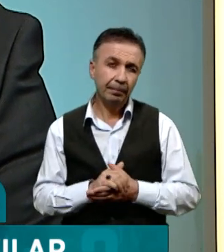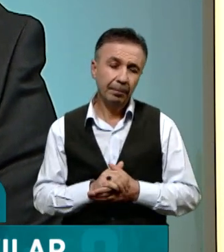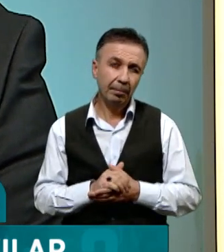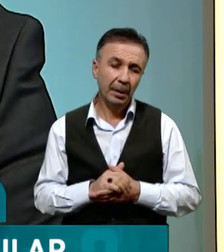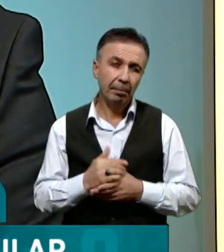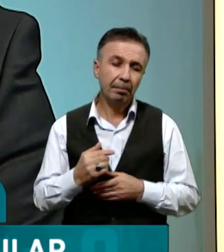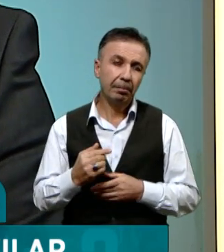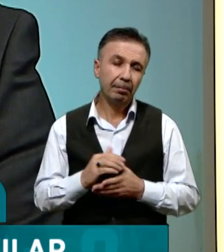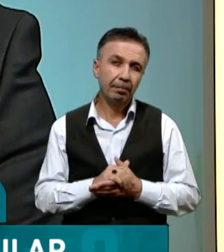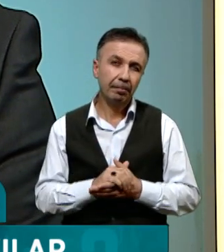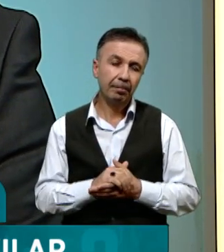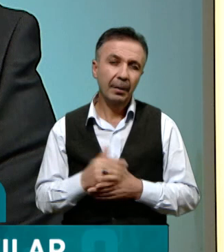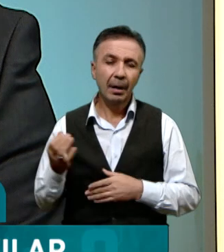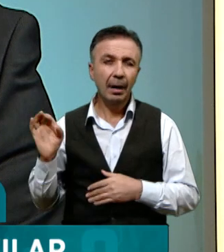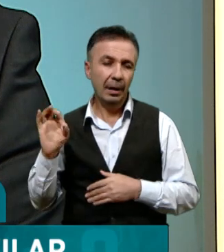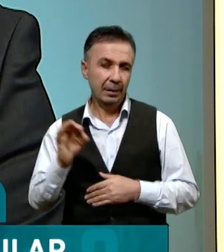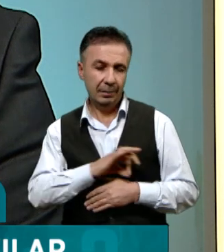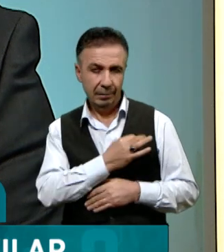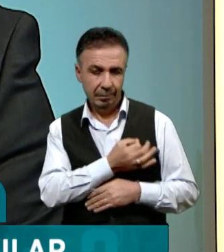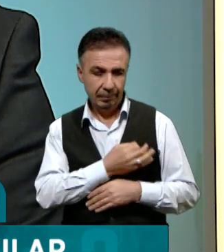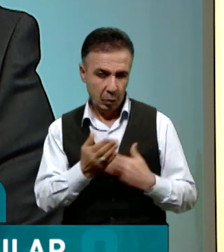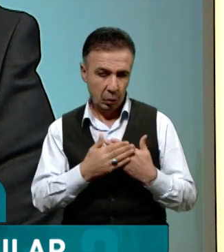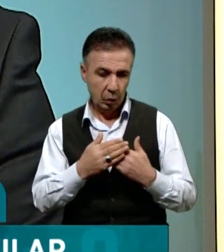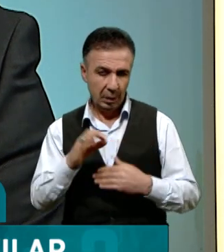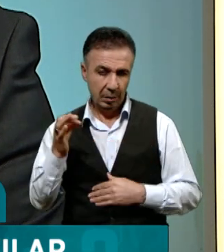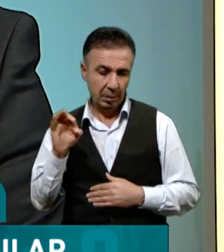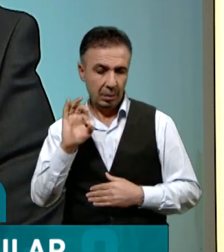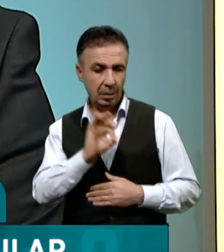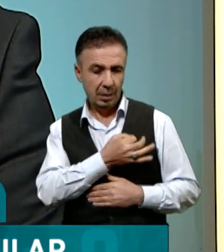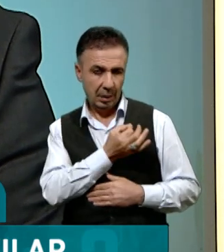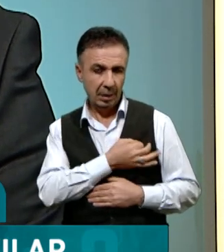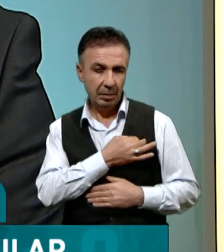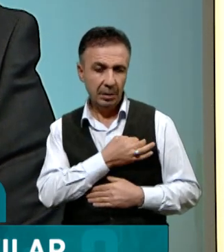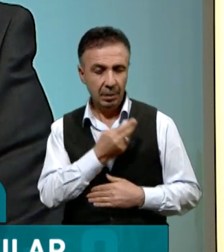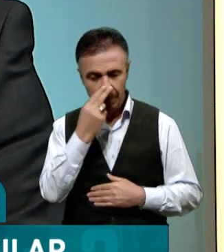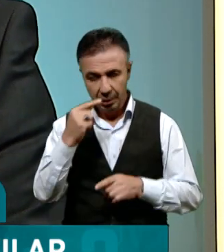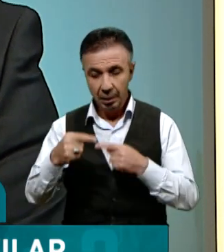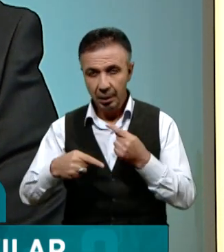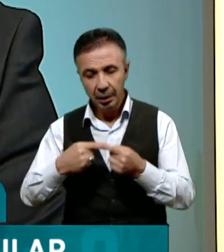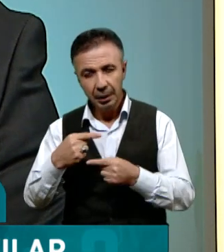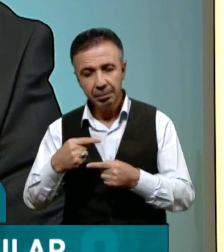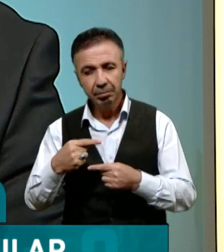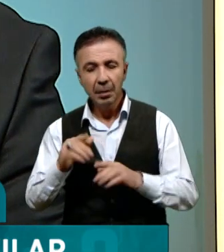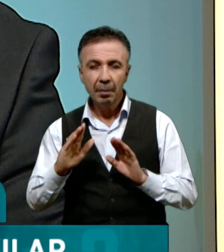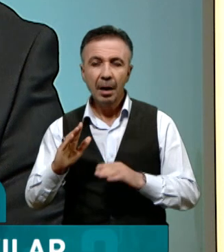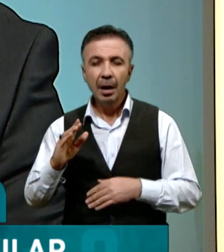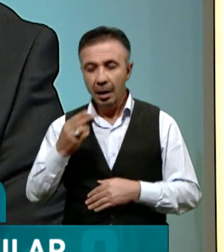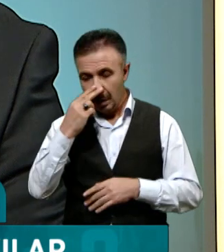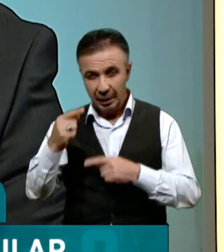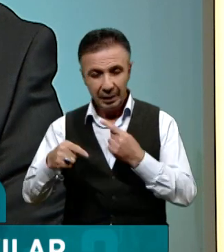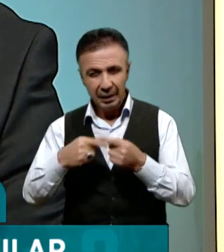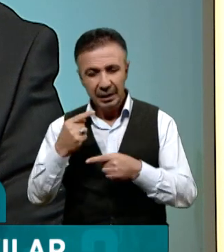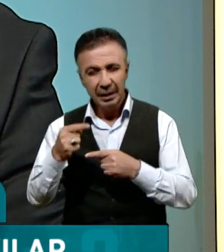bir akrabasına, düğün esnasında bir takı takması ne oldu? Adettendir. Ama adetlerimizin temeli